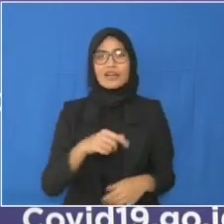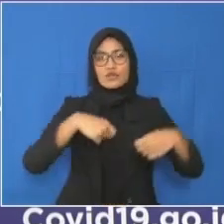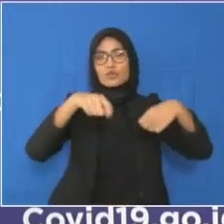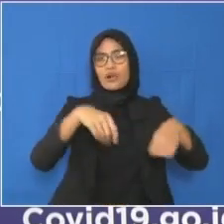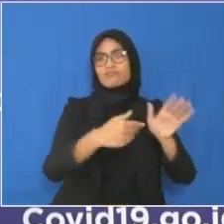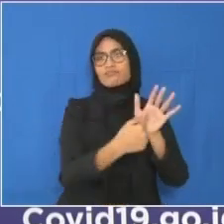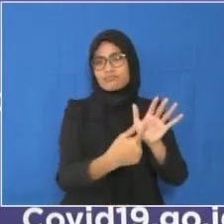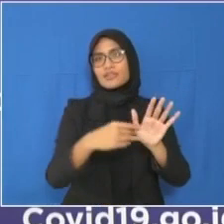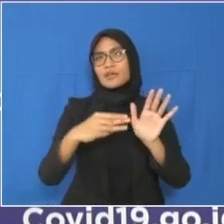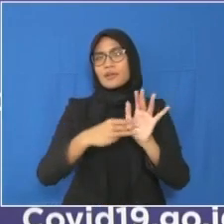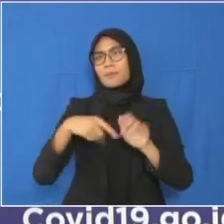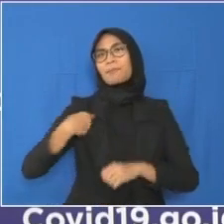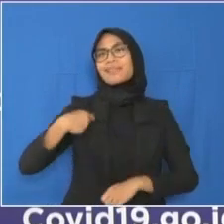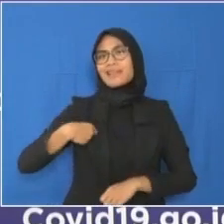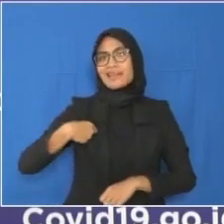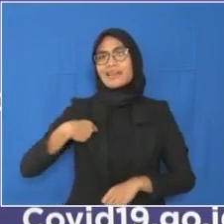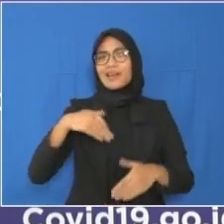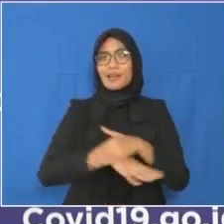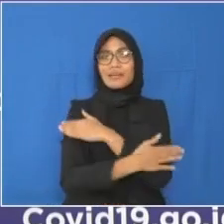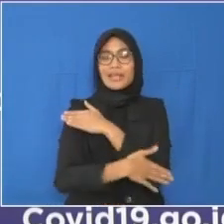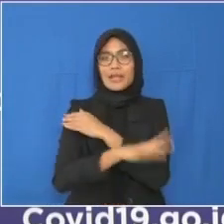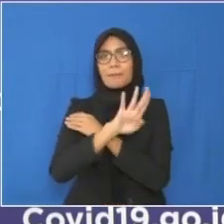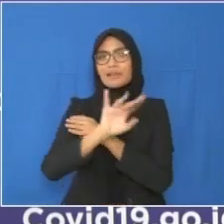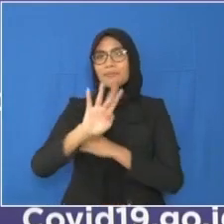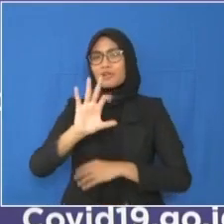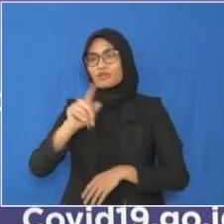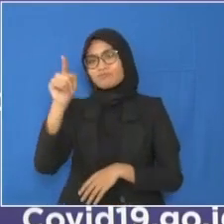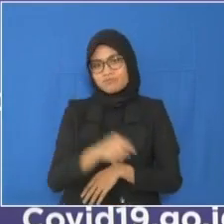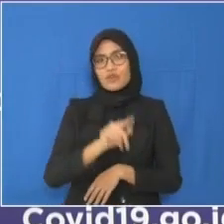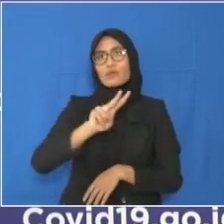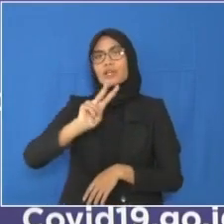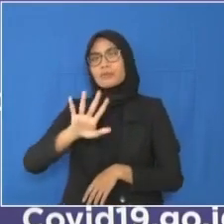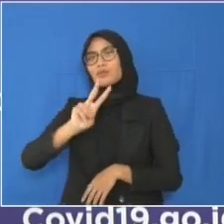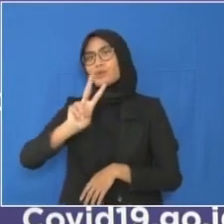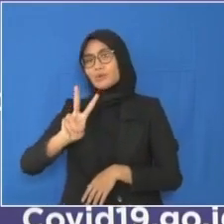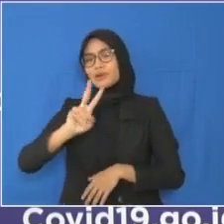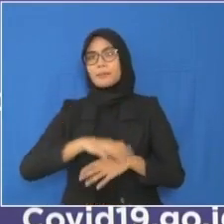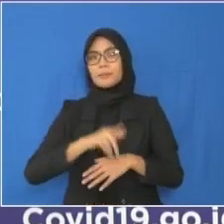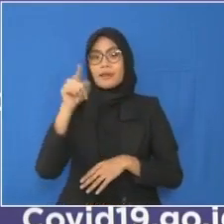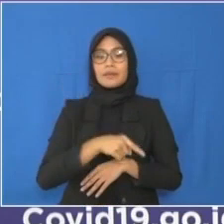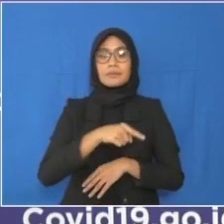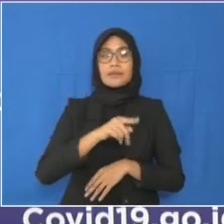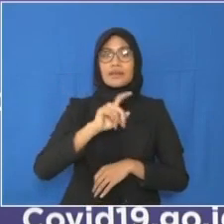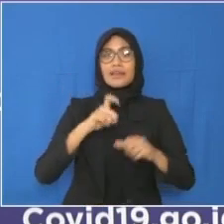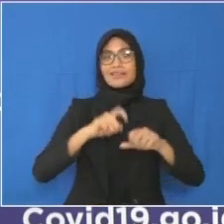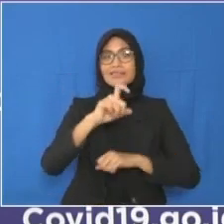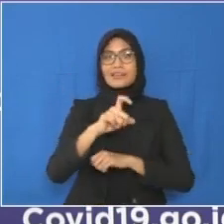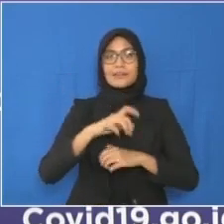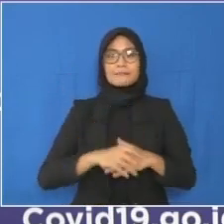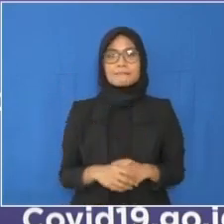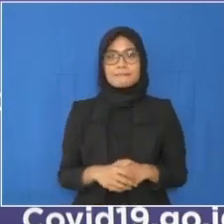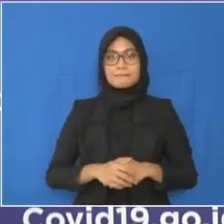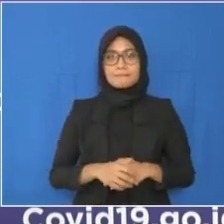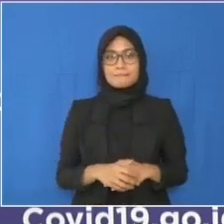surat edaran Menteri Dalam Negeri 440 kari semiring 2522 garis miring